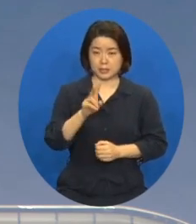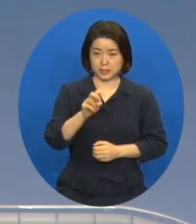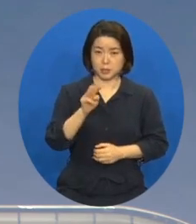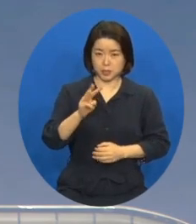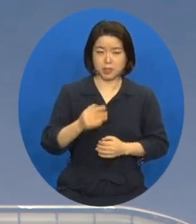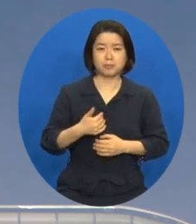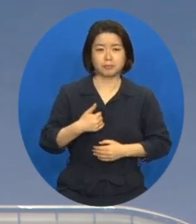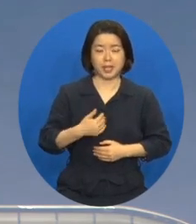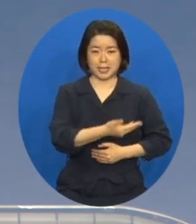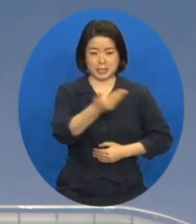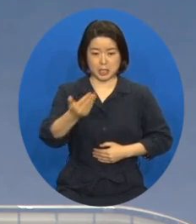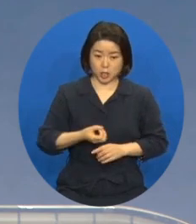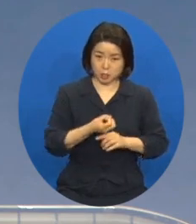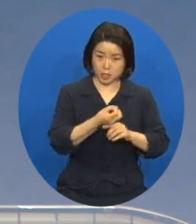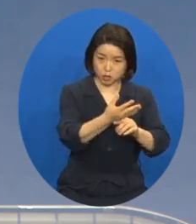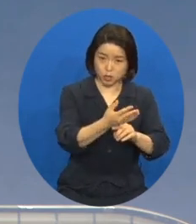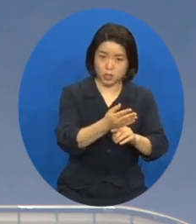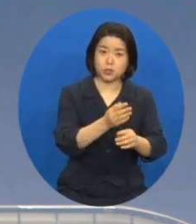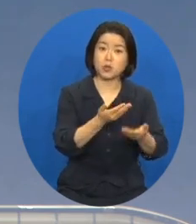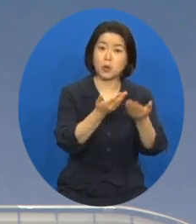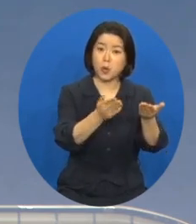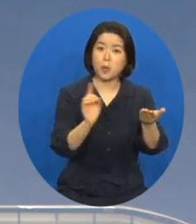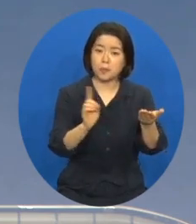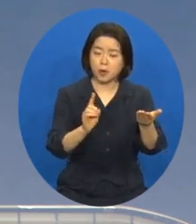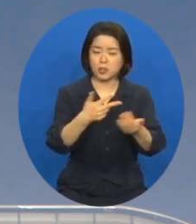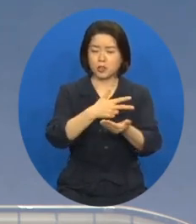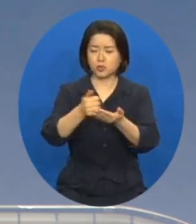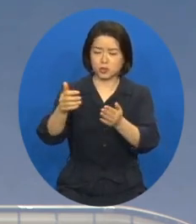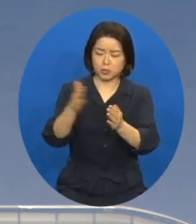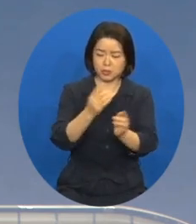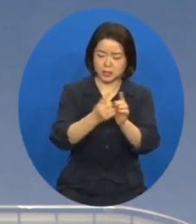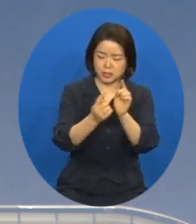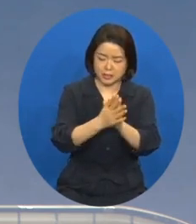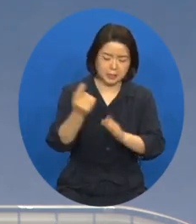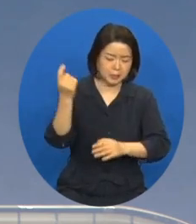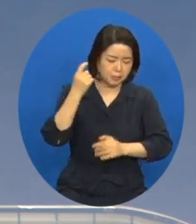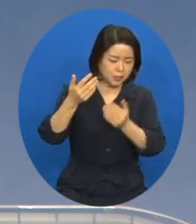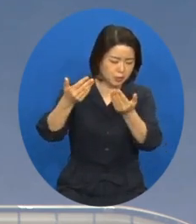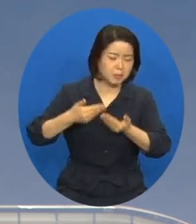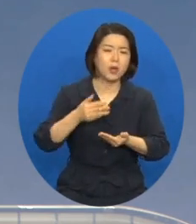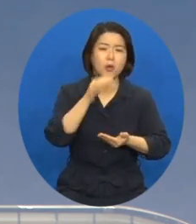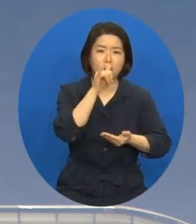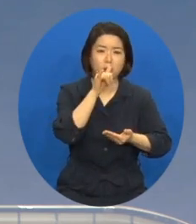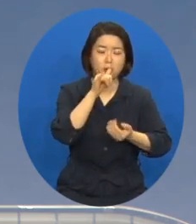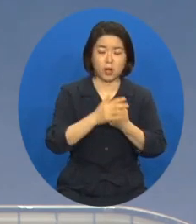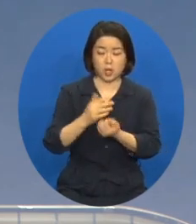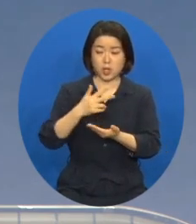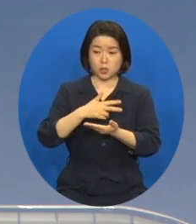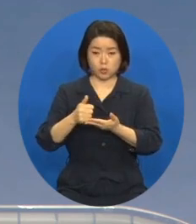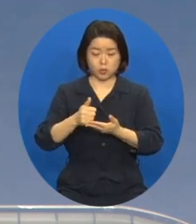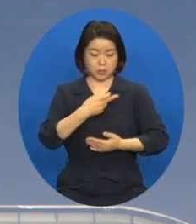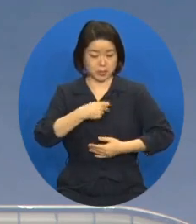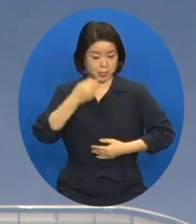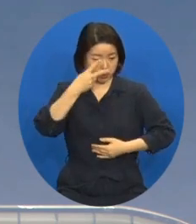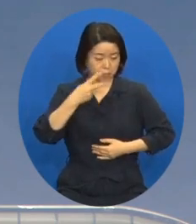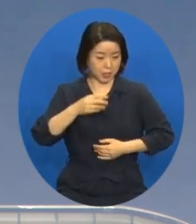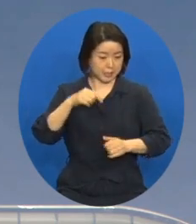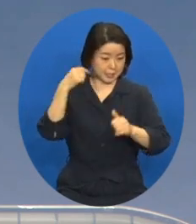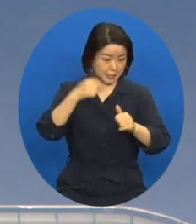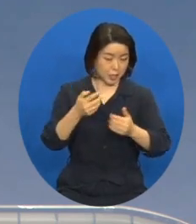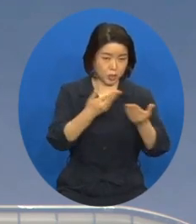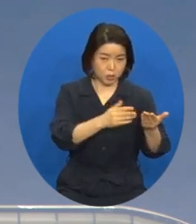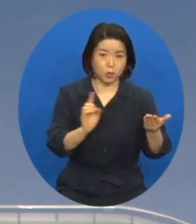23절에 내가 여러분에게 전해준 것은 주님으로부터 전해받은 것입니다. 주님이 사도 바울에게 뭐라고 깨우쳐